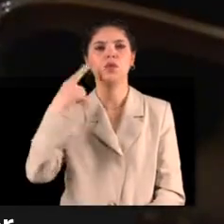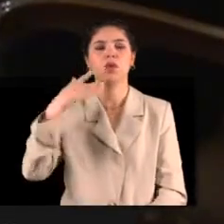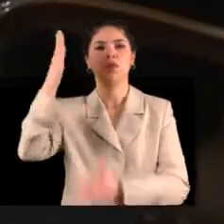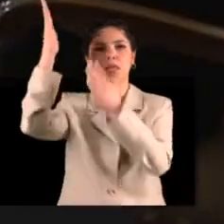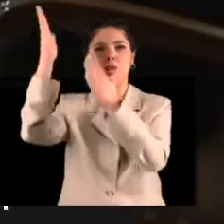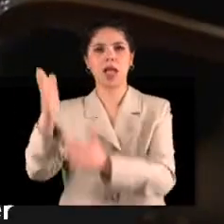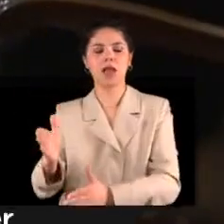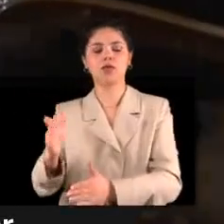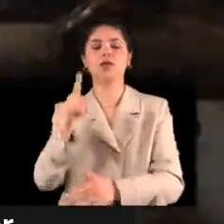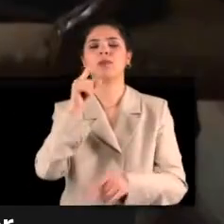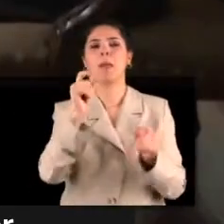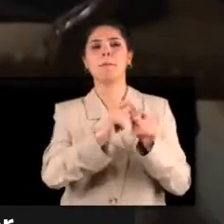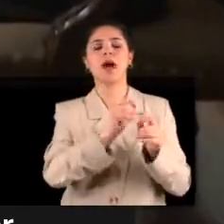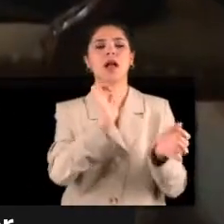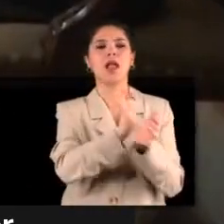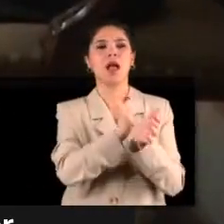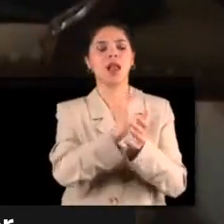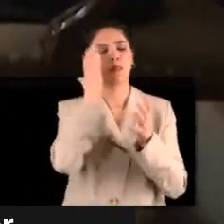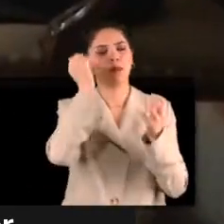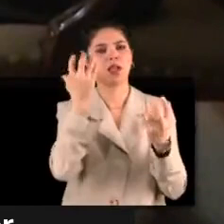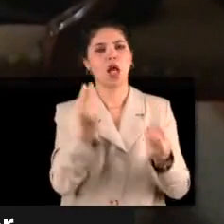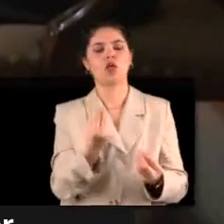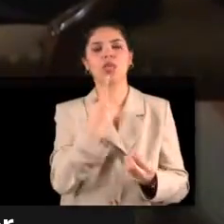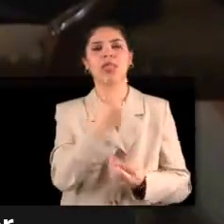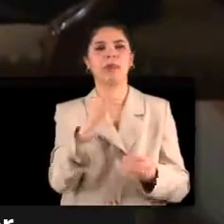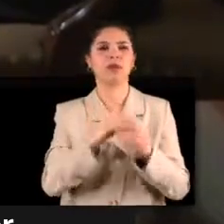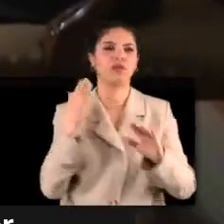Cumhurbaşkanı Erdoğan, Baykal ailesine taziyeye gitti.